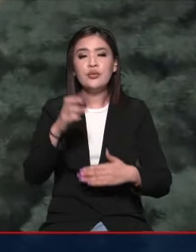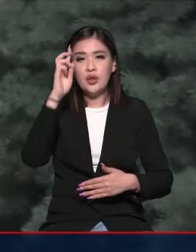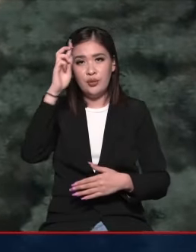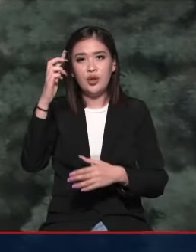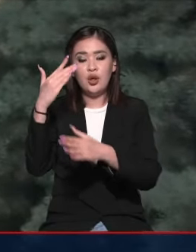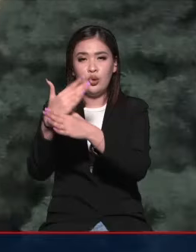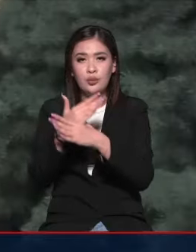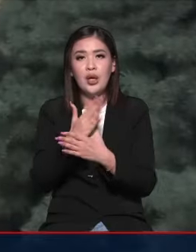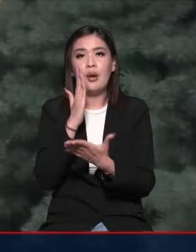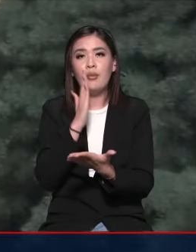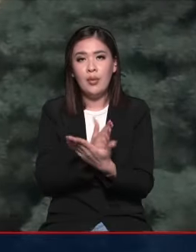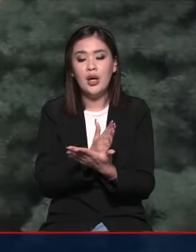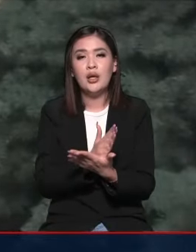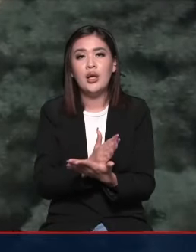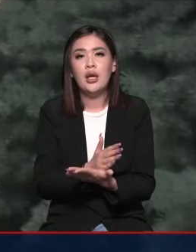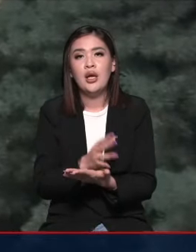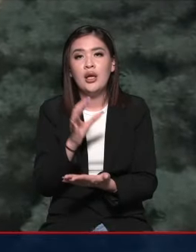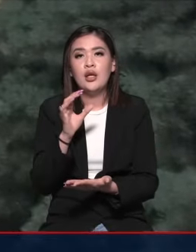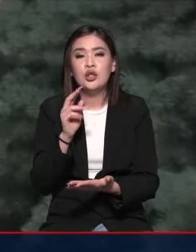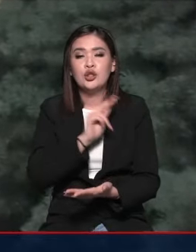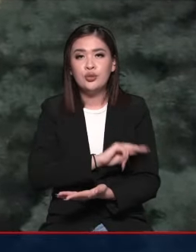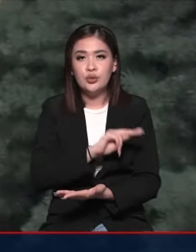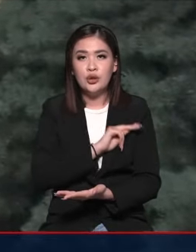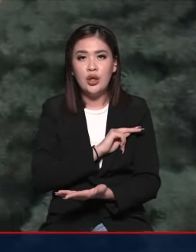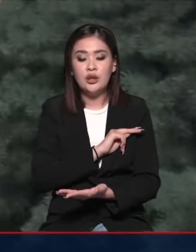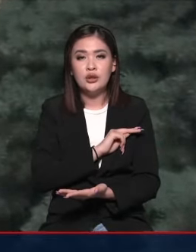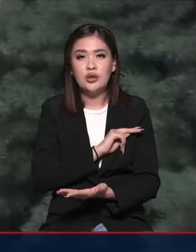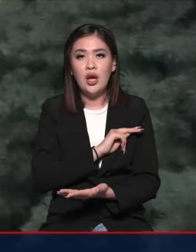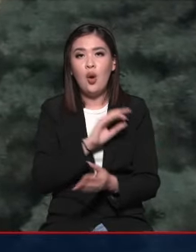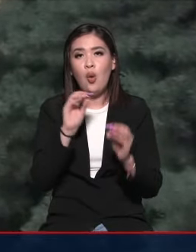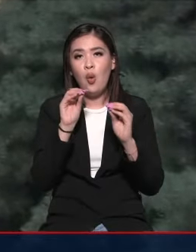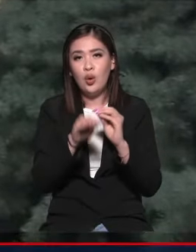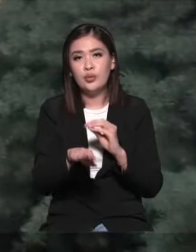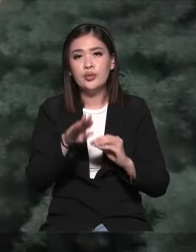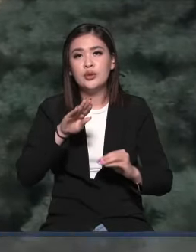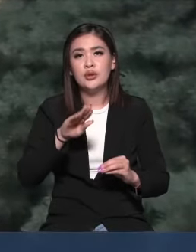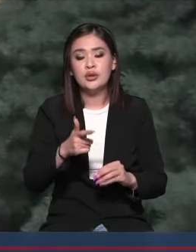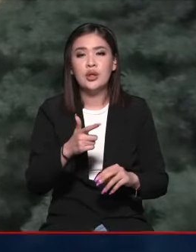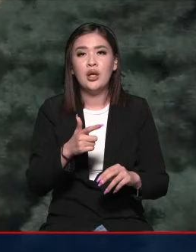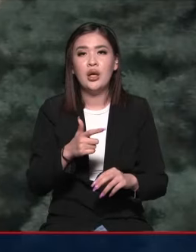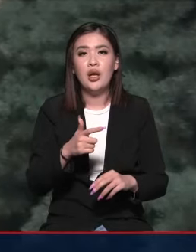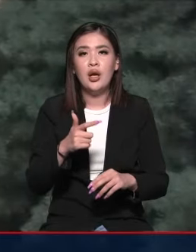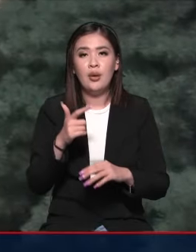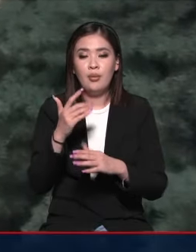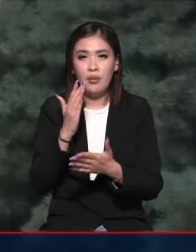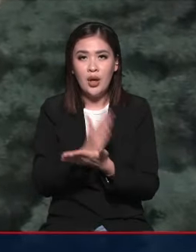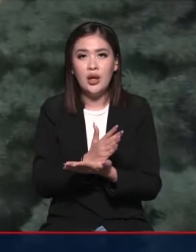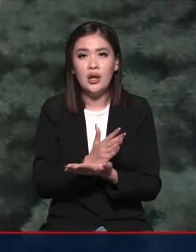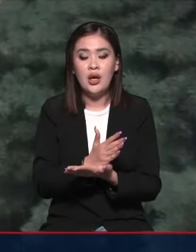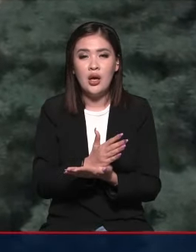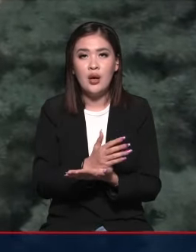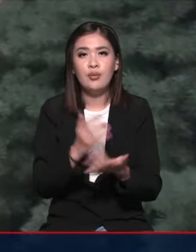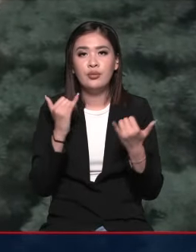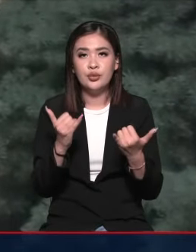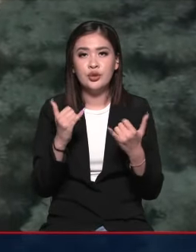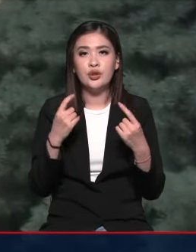бар. Селекциялық жұмыстарына әр басына бір 10,000 теңге қаражаттан. Олар ол кісілері бүгінгінге